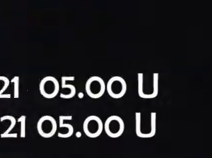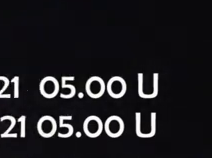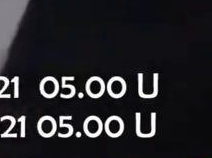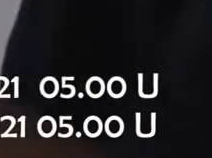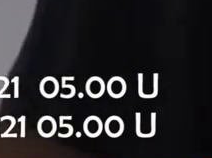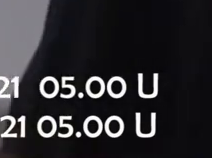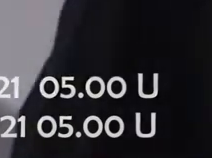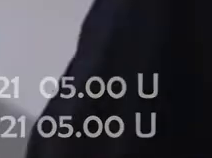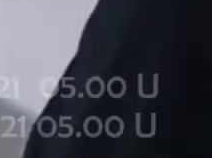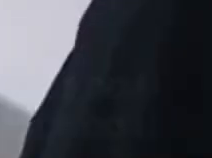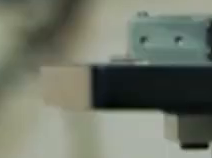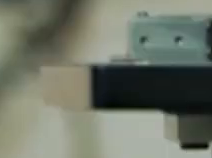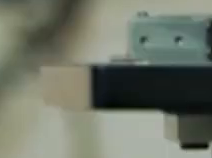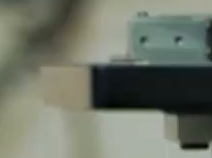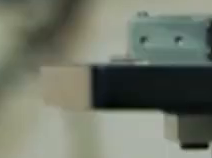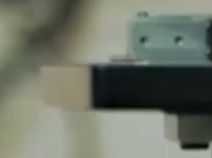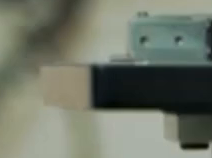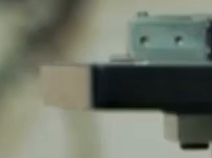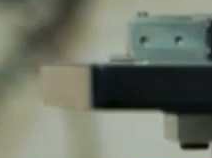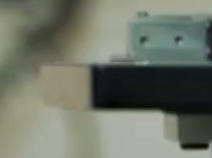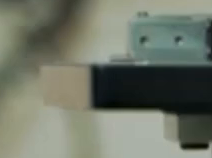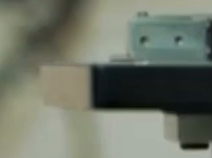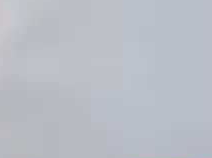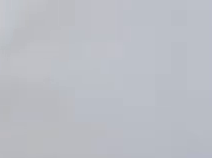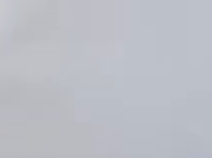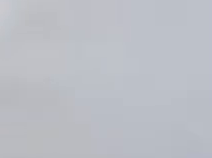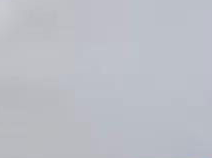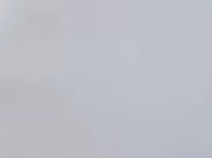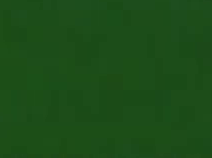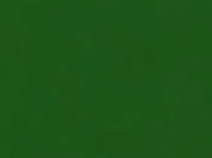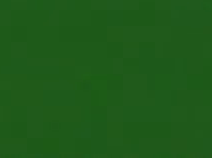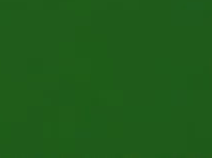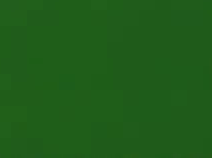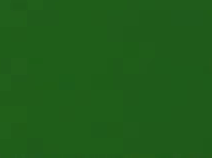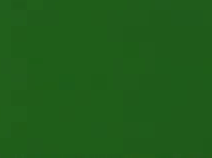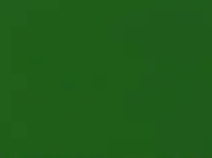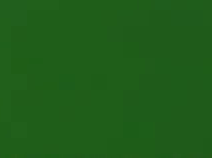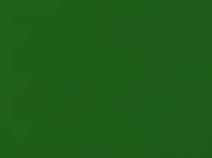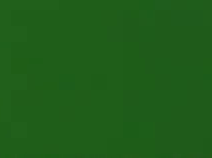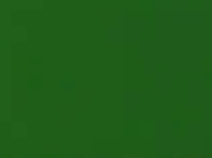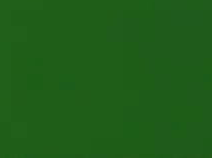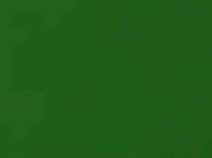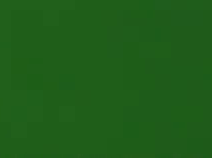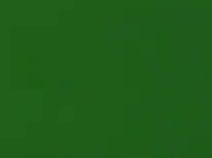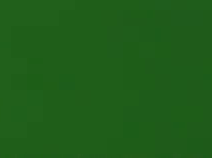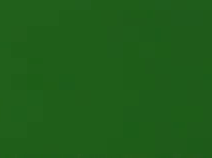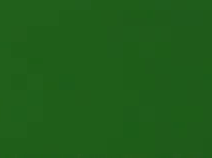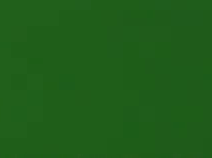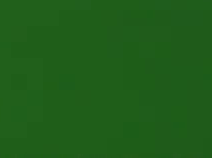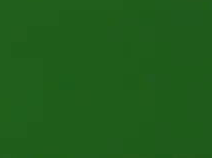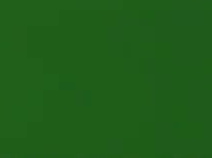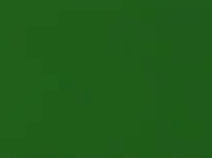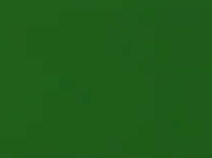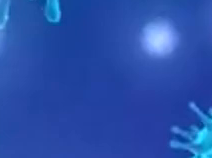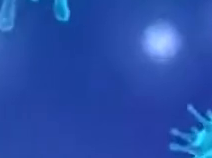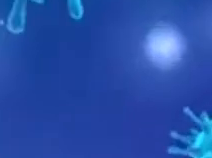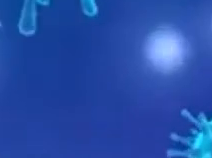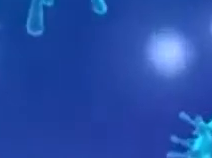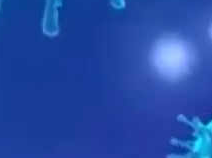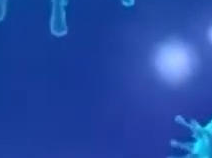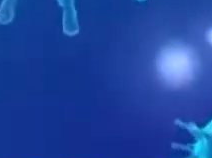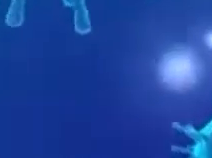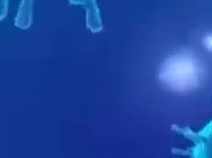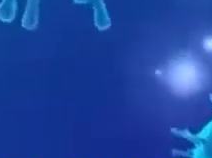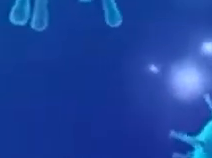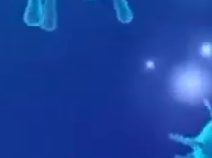3 gevaarlijke varianten in ons land en het toenemende aantal besmettingen. Met deze maatregelen hoopt de regering verdere